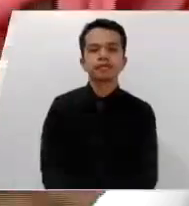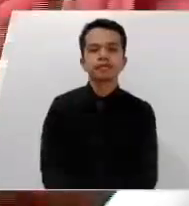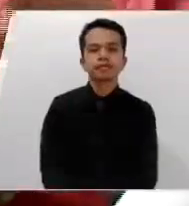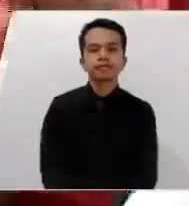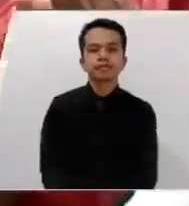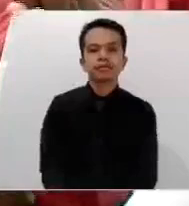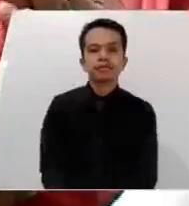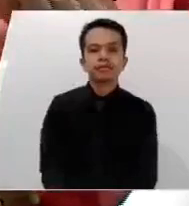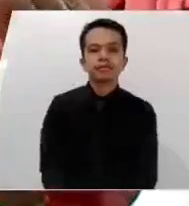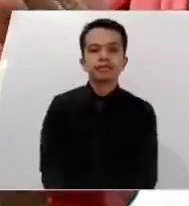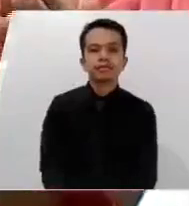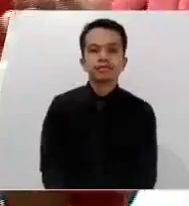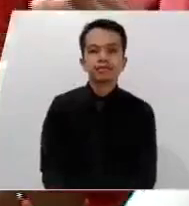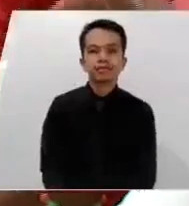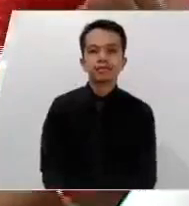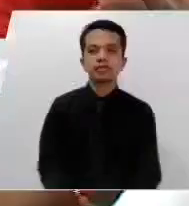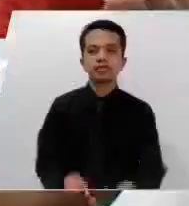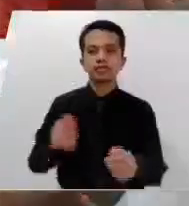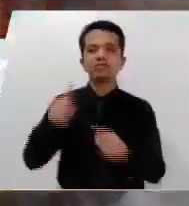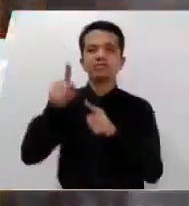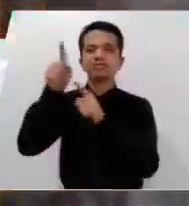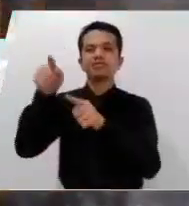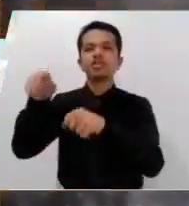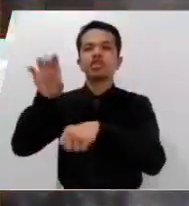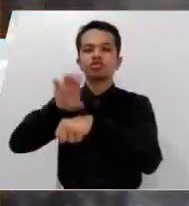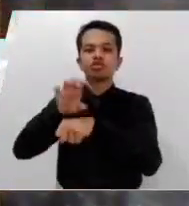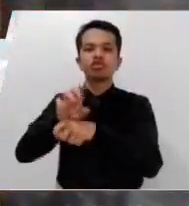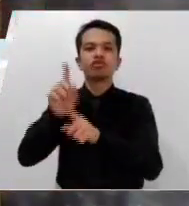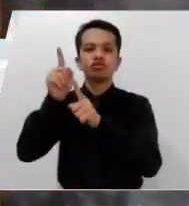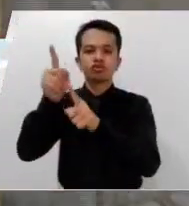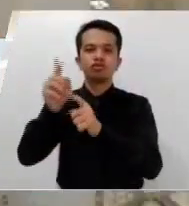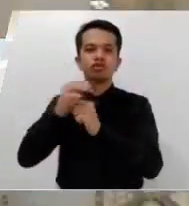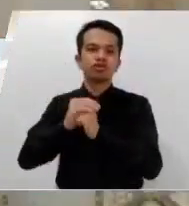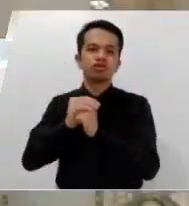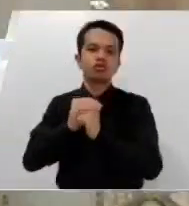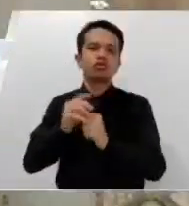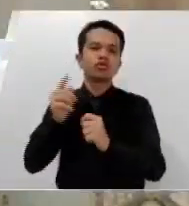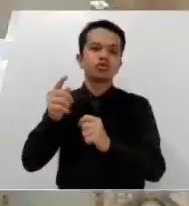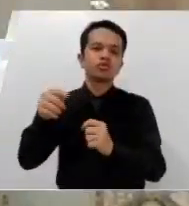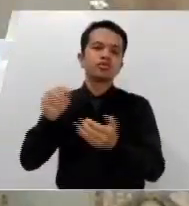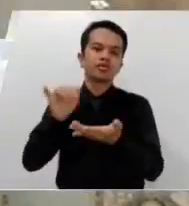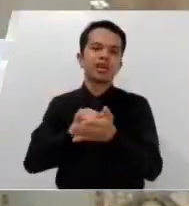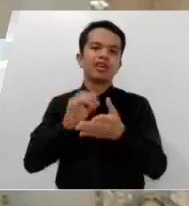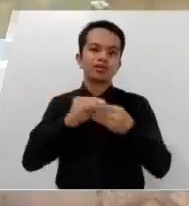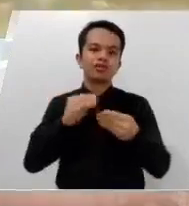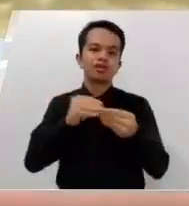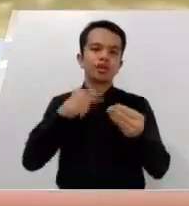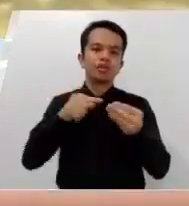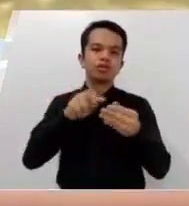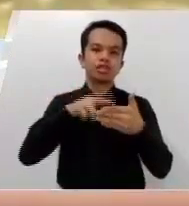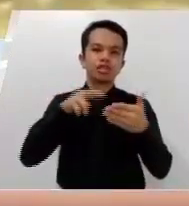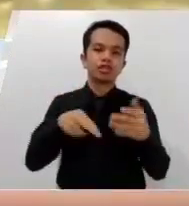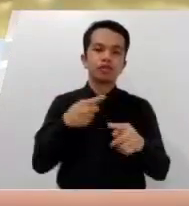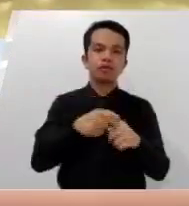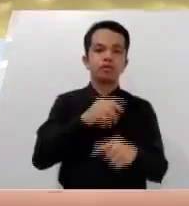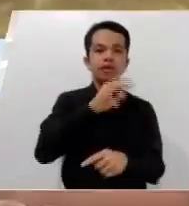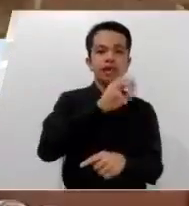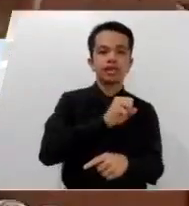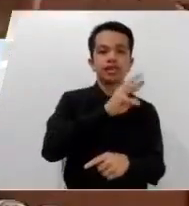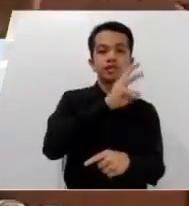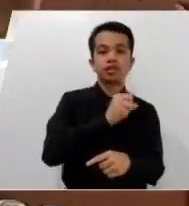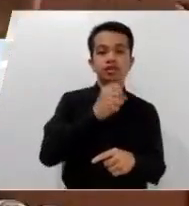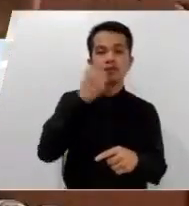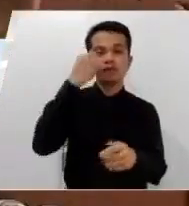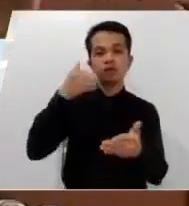Mga nagdadasal sa simbahan ang unang pumasok sa isip ko. Nangatasan akong gawin ang story tungkol sa resulta ng survey ng SWS para sa nalalapit na bagong